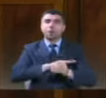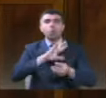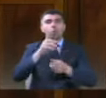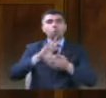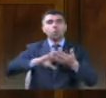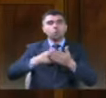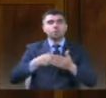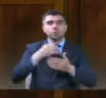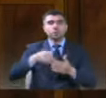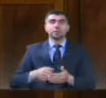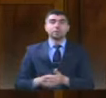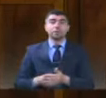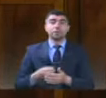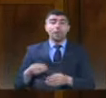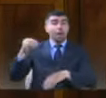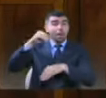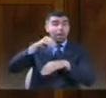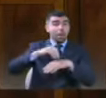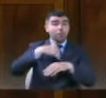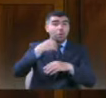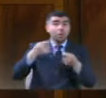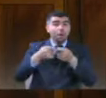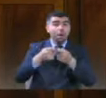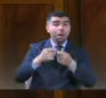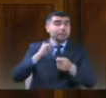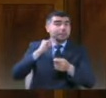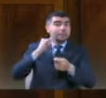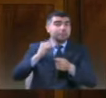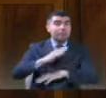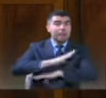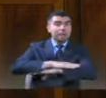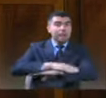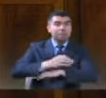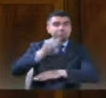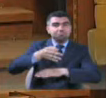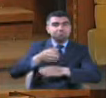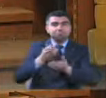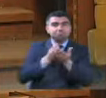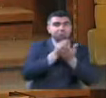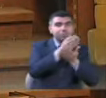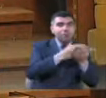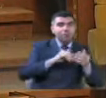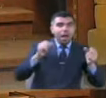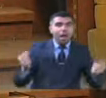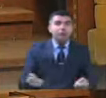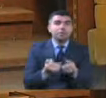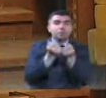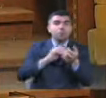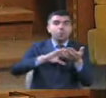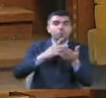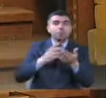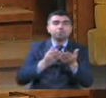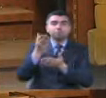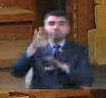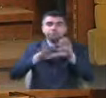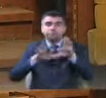سانحة لإلاء المزيد من العناية والتكريم والتمنين والتتمين لهذه الطاقات الخلاقة من خلال